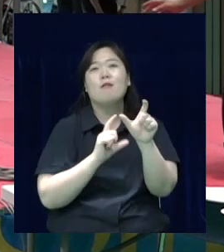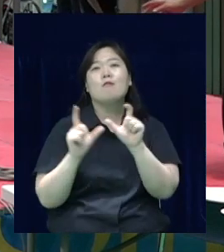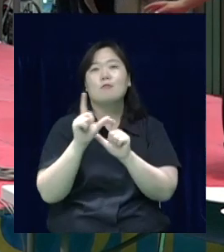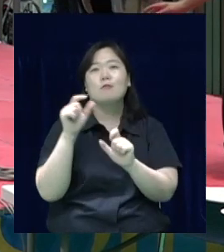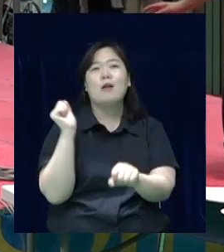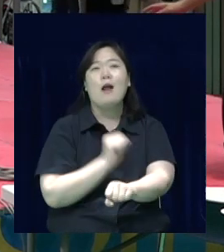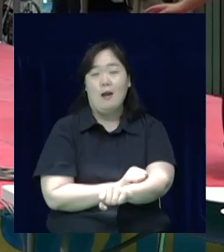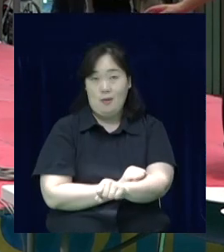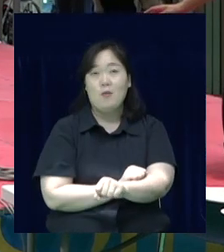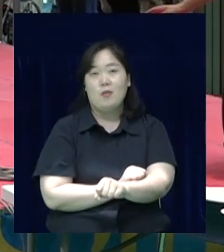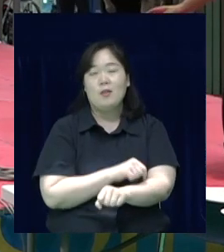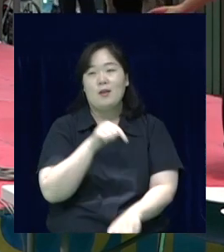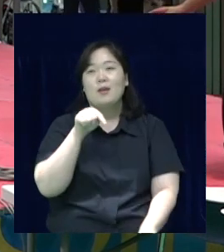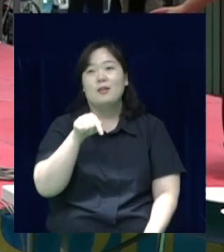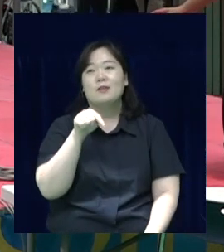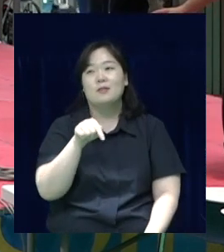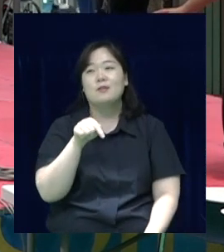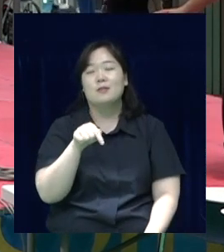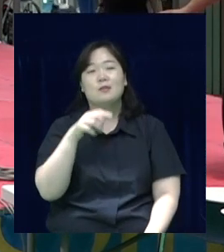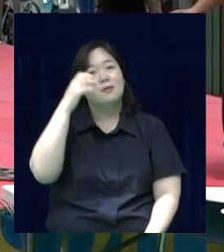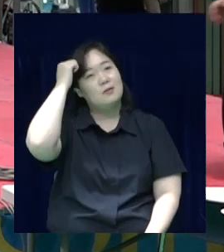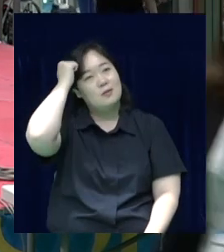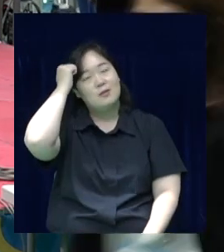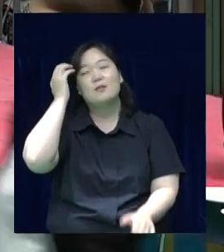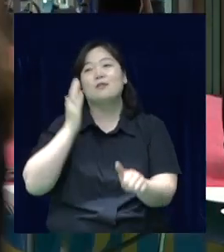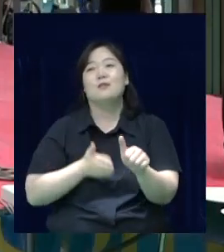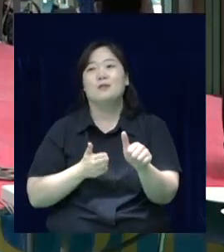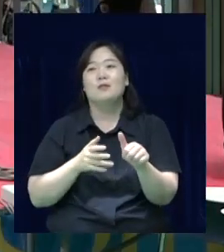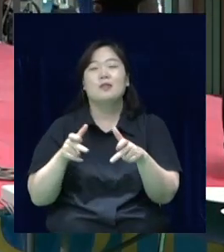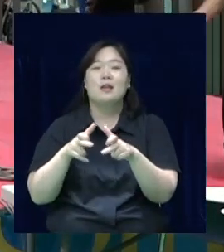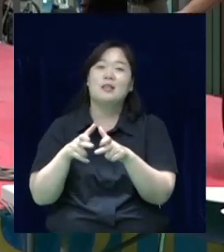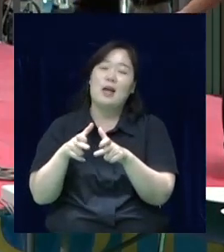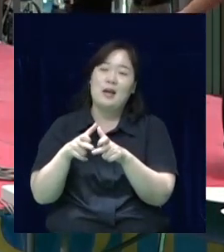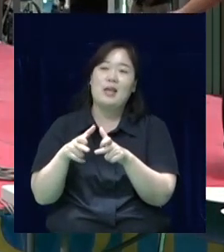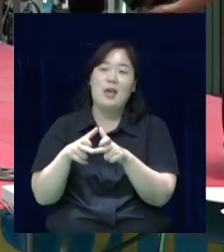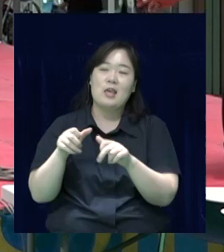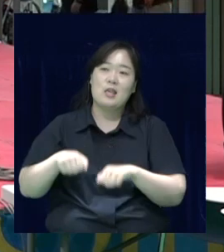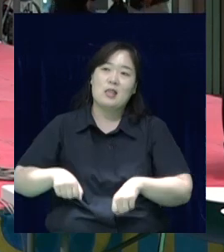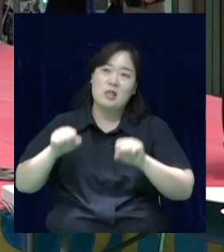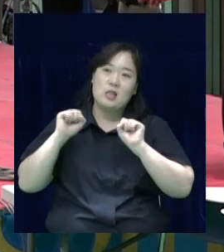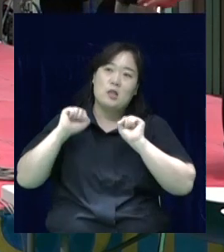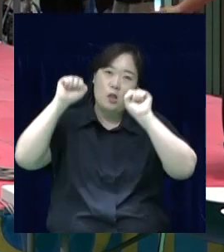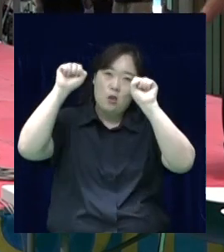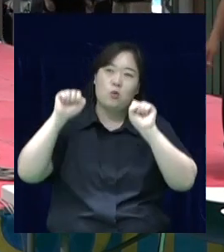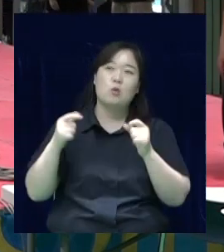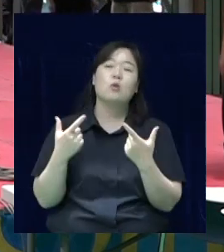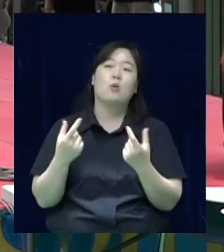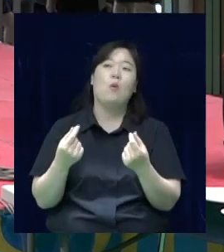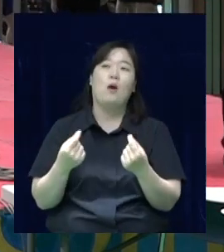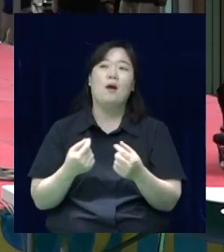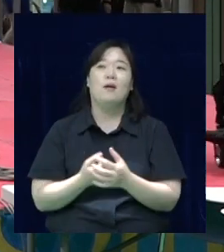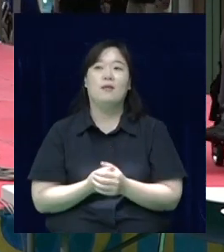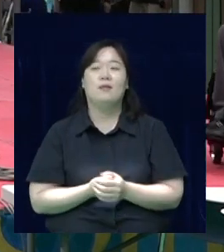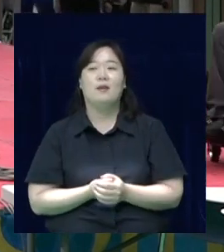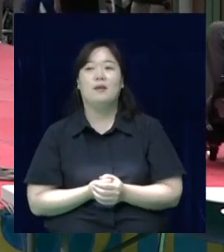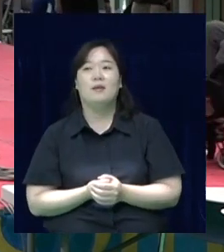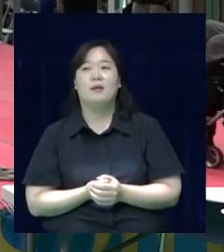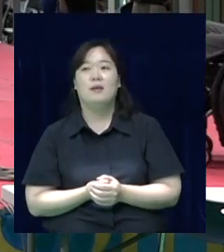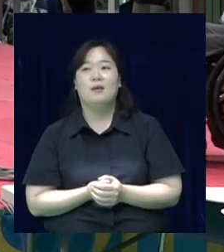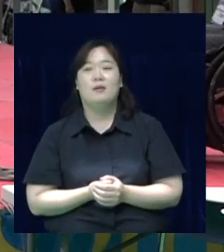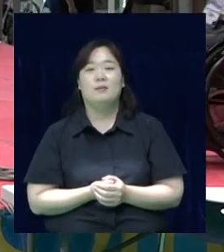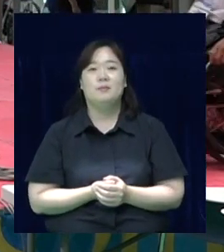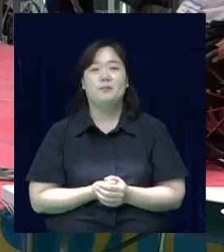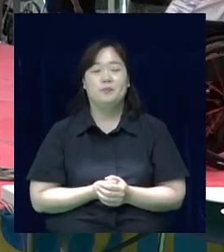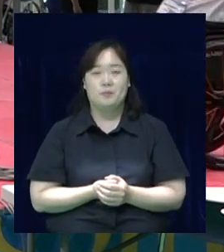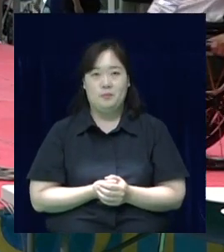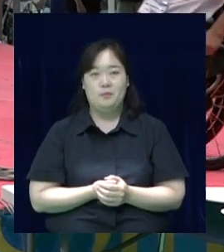기억들이 아마 많이들 갖고 계실 텐데 이런 장애인 역도에서도 이렇게 좀 수를 노릴 수가 있다라는 거 네. 역시나 전략을 잘 세울 수 있다라는 그런